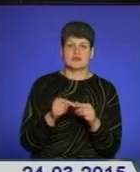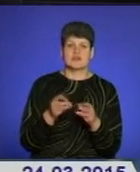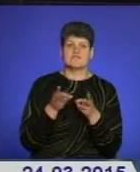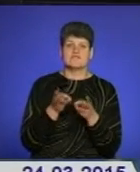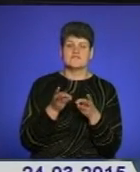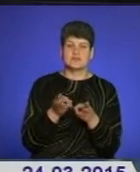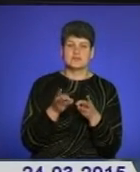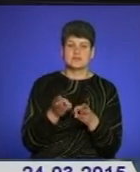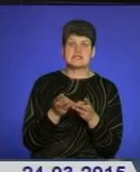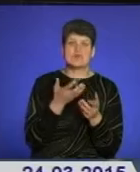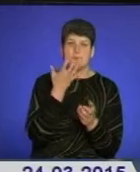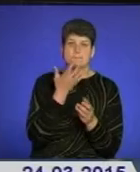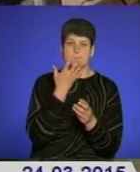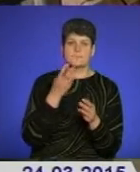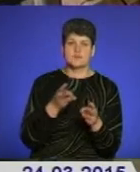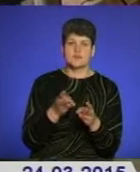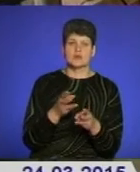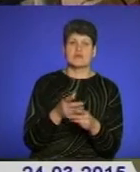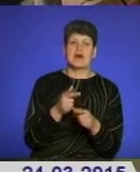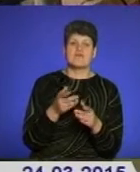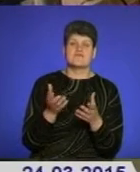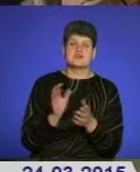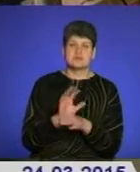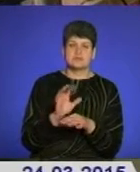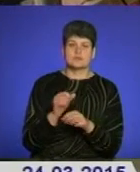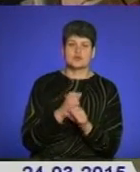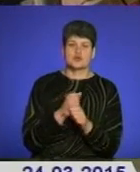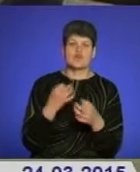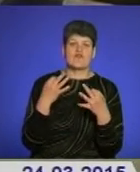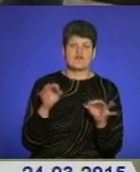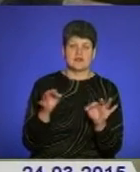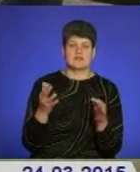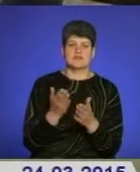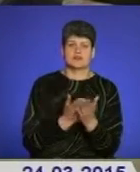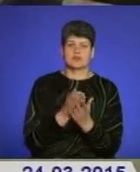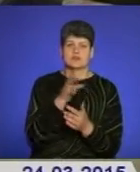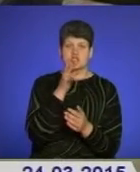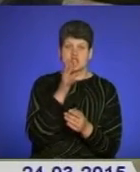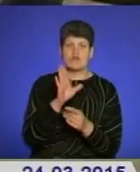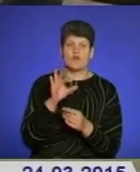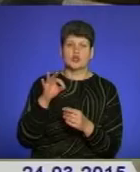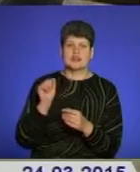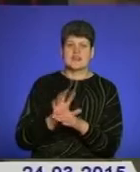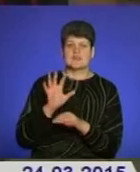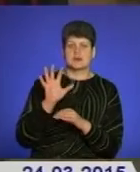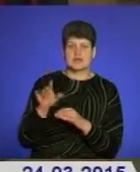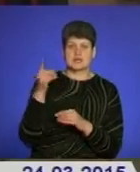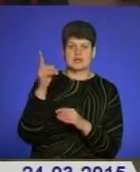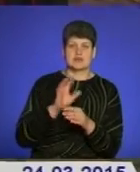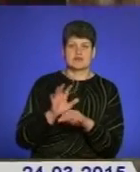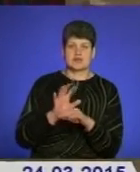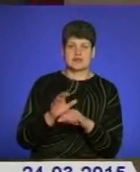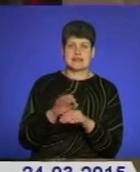пічок-буржуйок для українських військових. Над виробництвом буржуйок рятувальники працюють у вільний від служби час, волонтери відправляють їхні вироби на